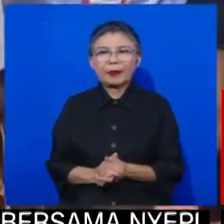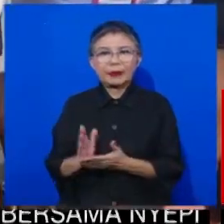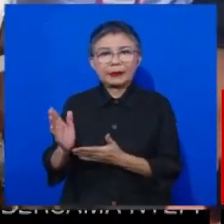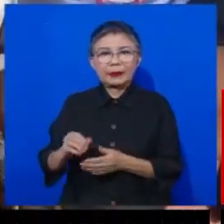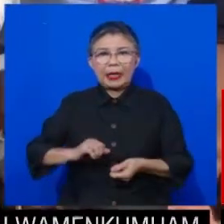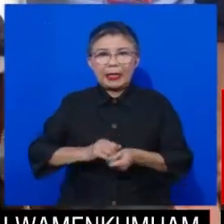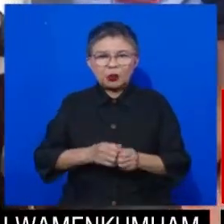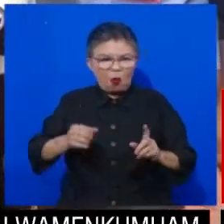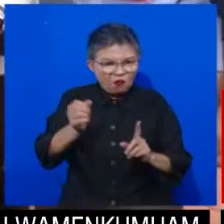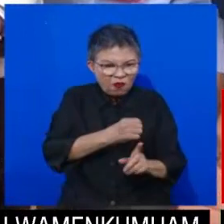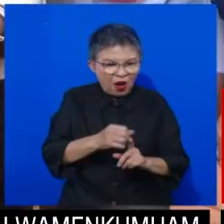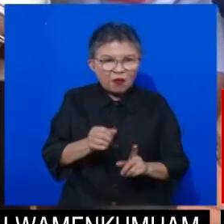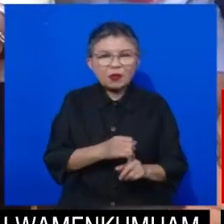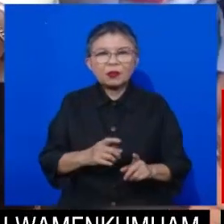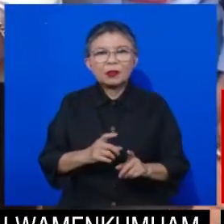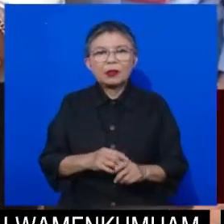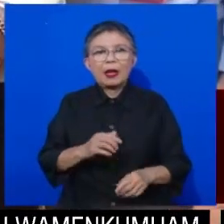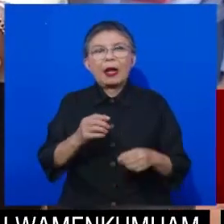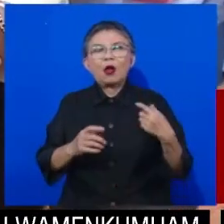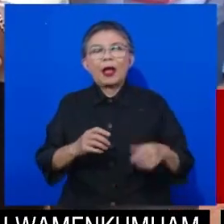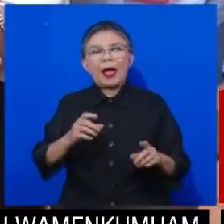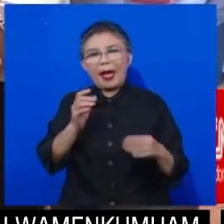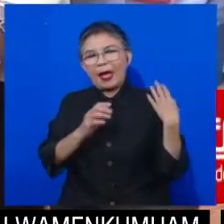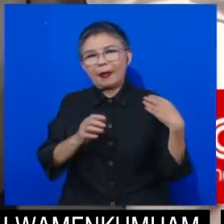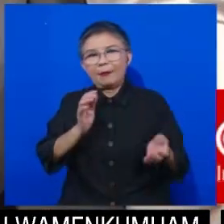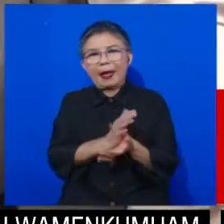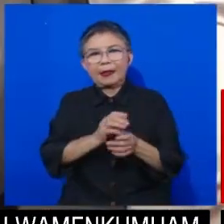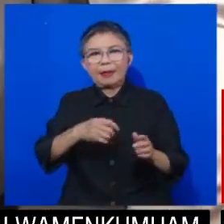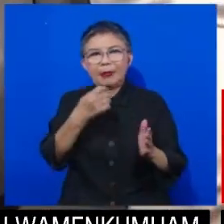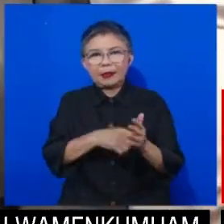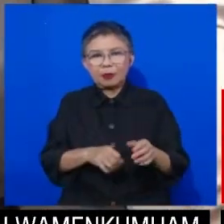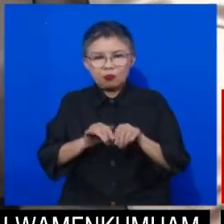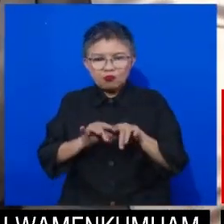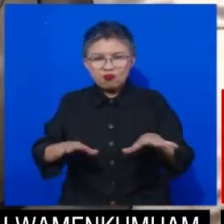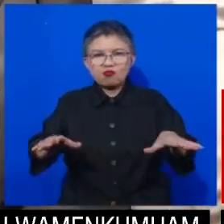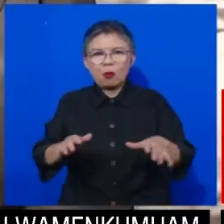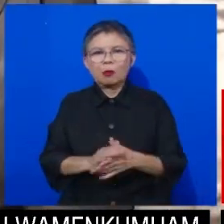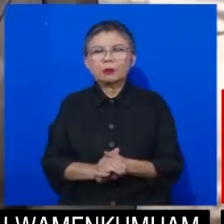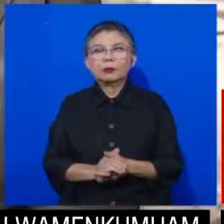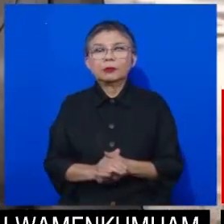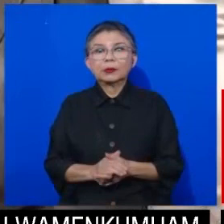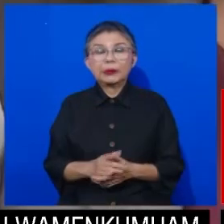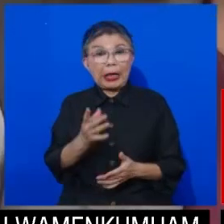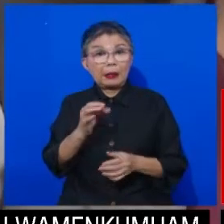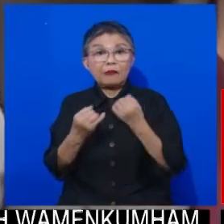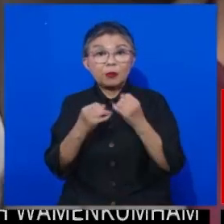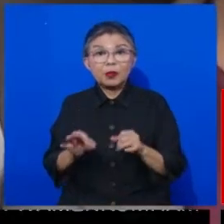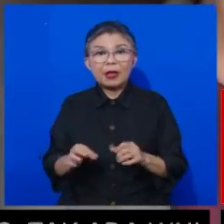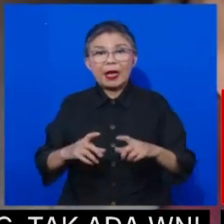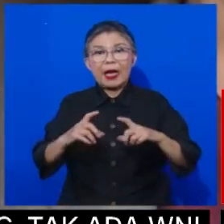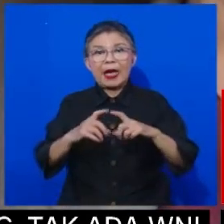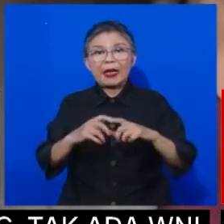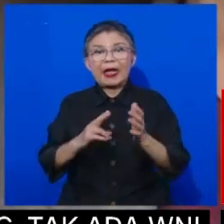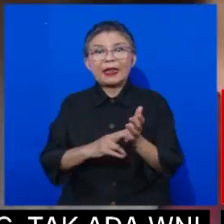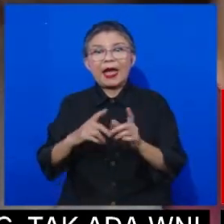kasus penganiayaan David Ozora oleh anak mantan pejabat pajak Mario Dandi terus bergulir. Terbaru, Anastasia